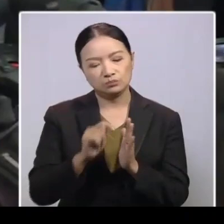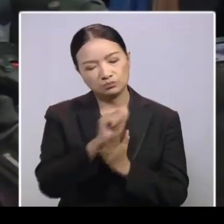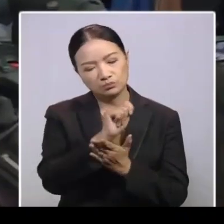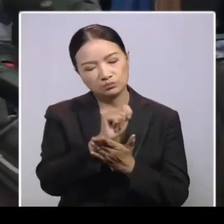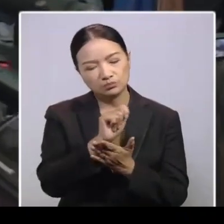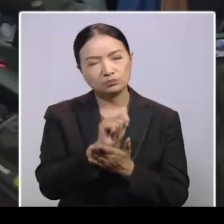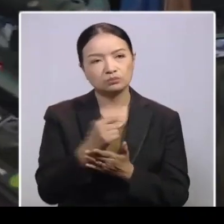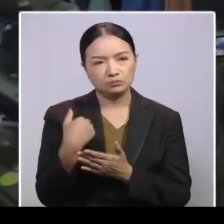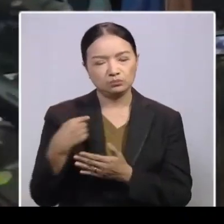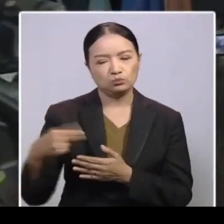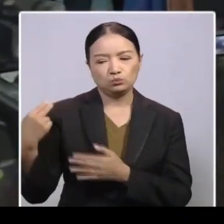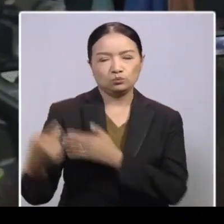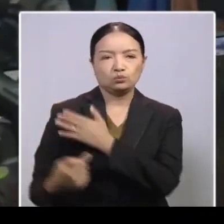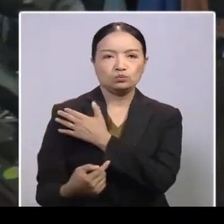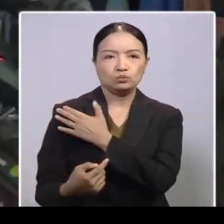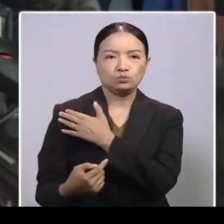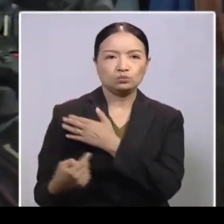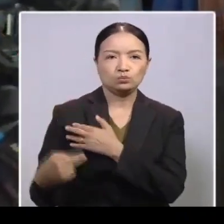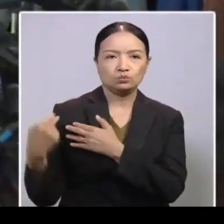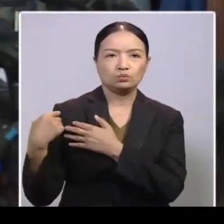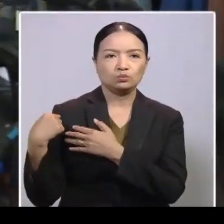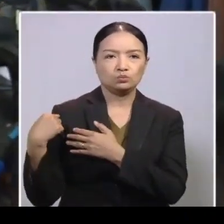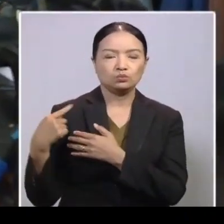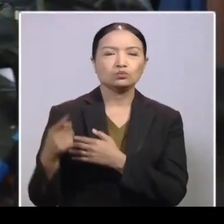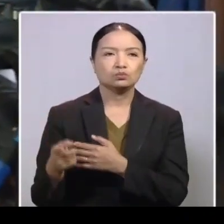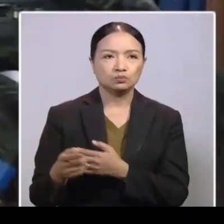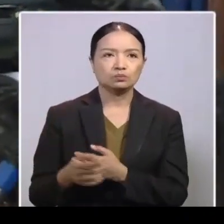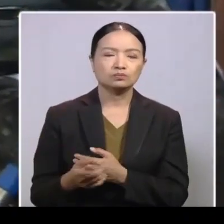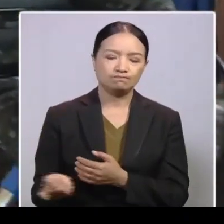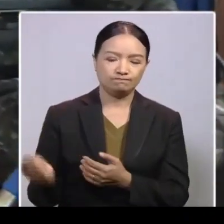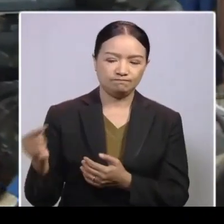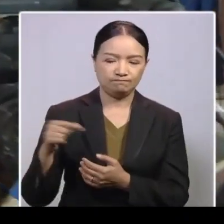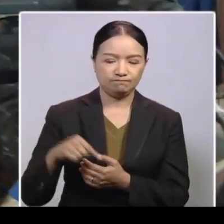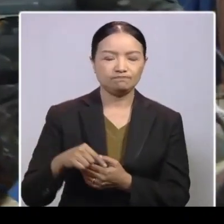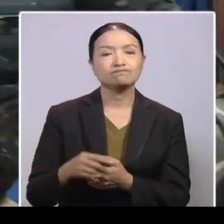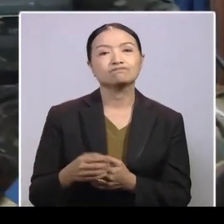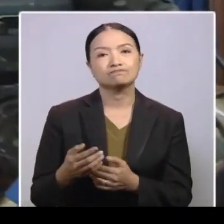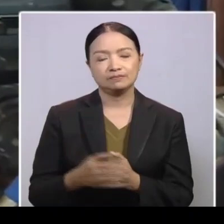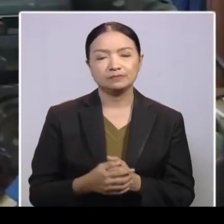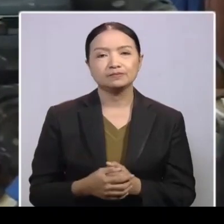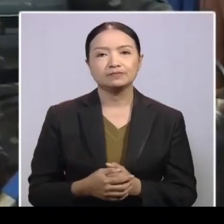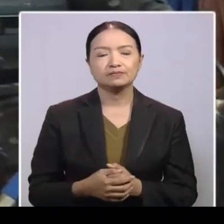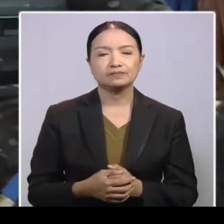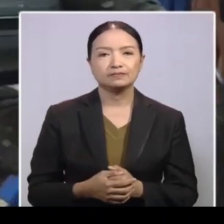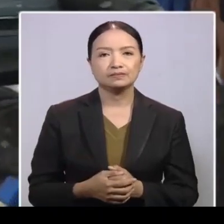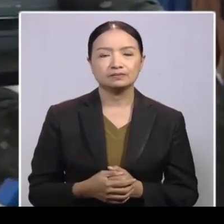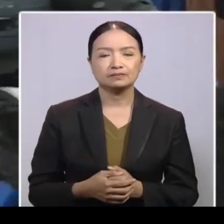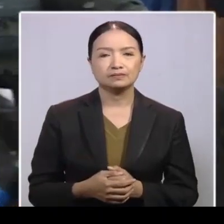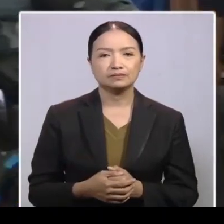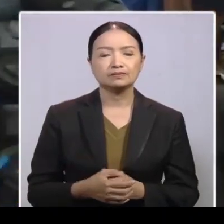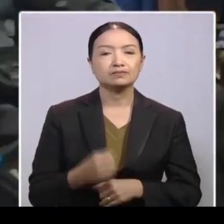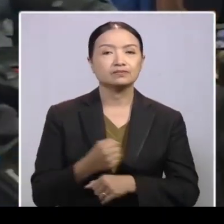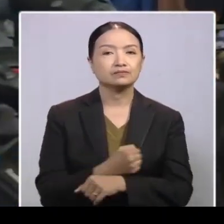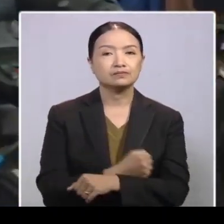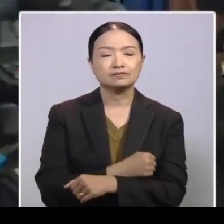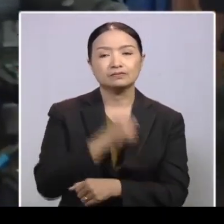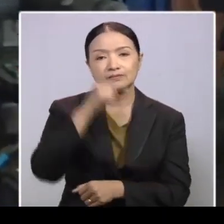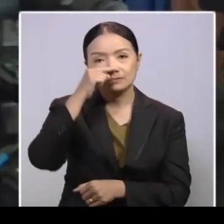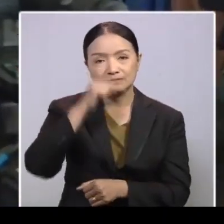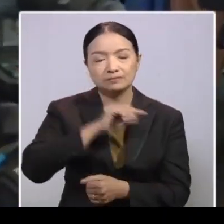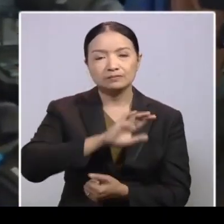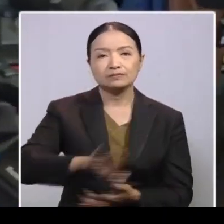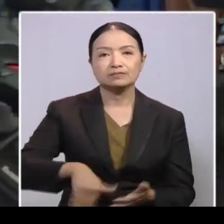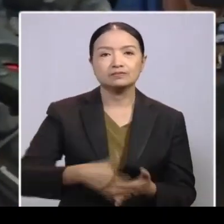ถูกยิงที่หัวไหล่นะครับก็ถูกนำตัวกลับมาเป็นลำดับแรกๆนะครับแรงงานไทยทั้ง15คนเนี่ย